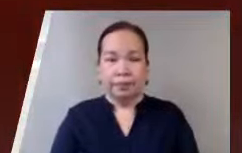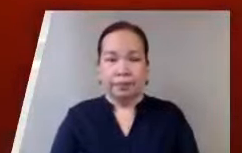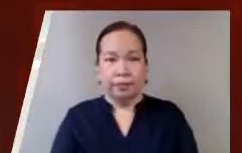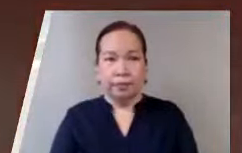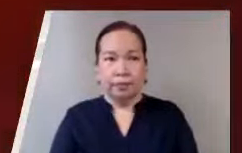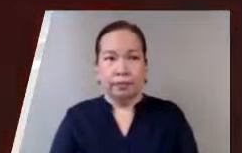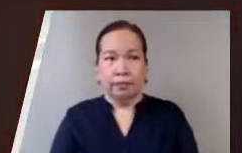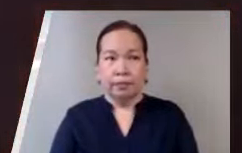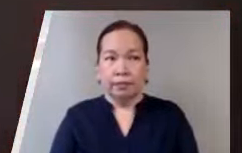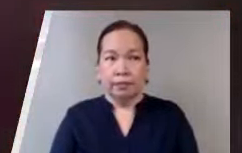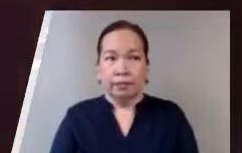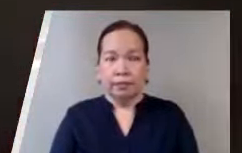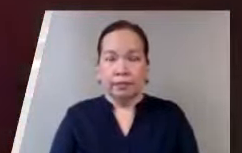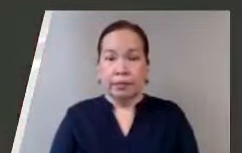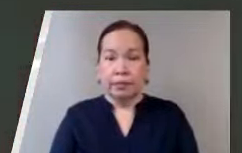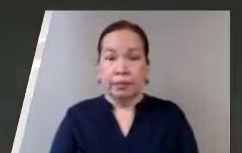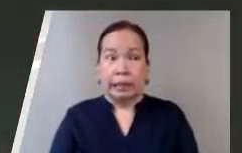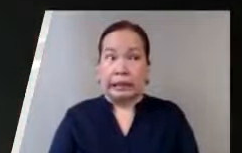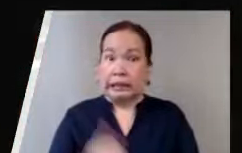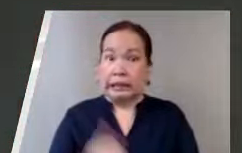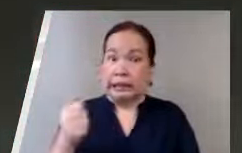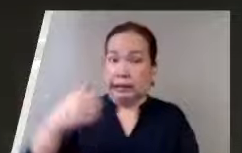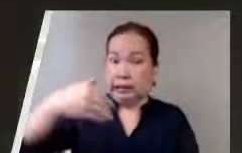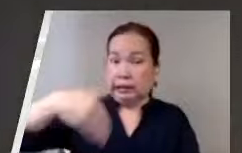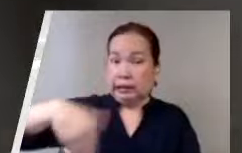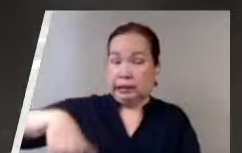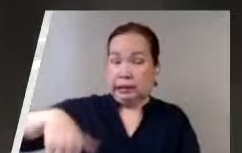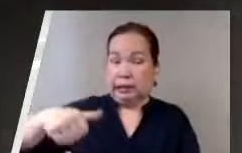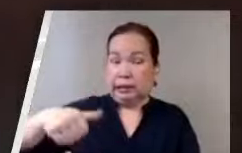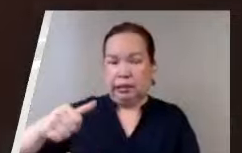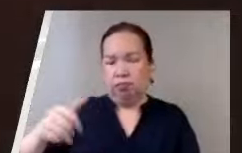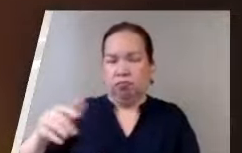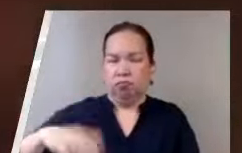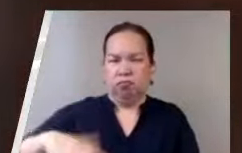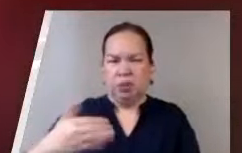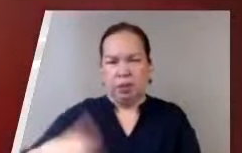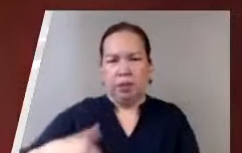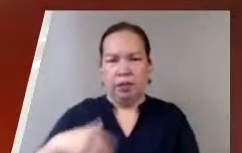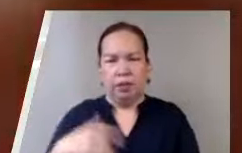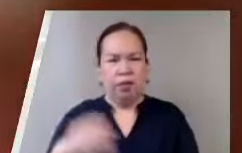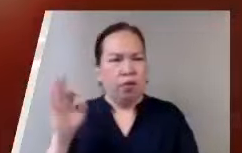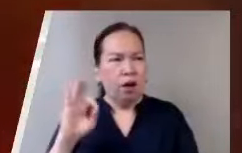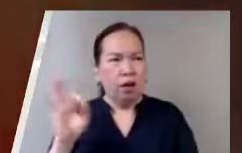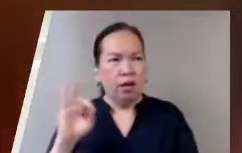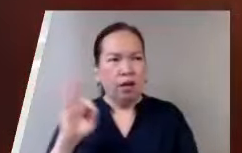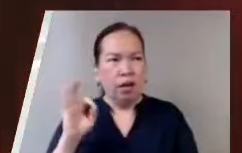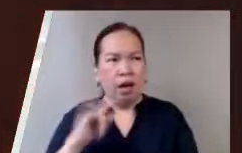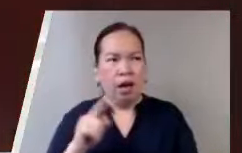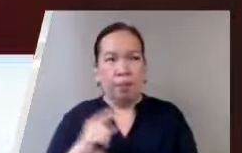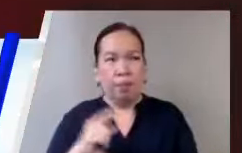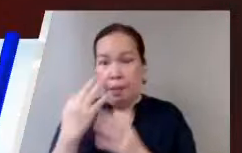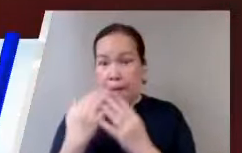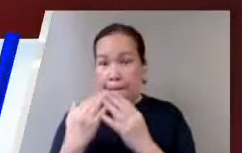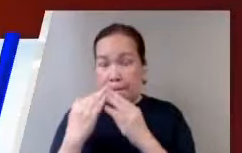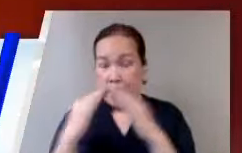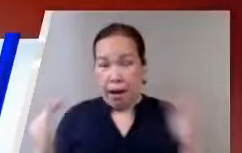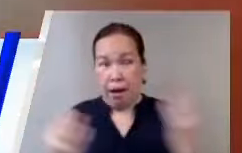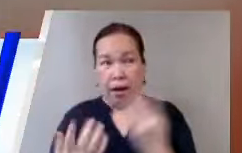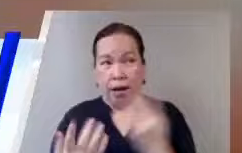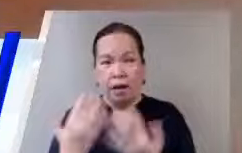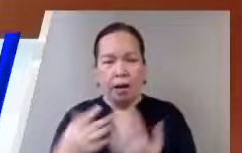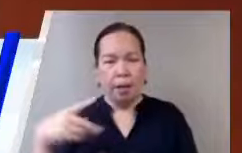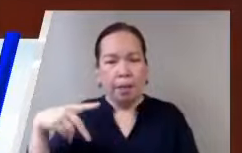Pasado alas 10 ng gabi nitong Biyernes, nang biglang sumiklab ang sunog na ito sa isang apartment unit sa Barangay Plainview sa